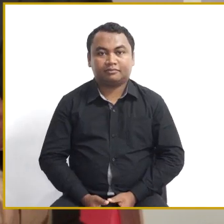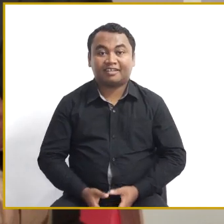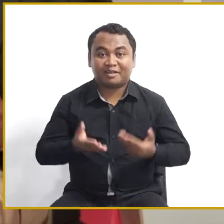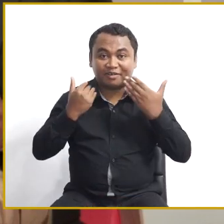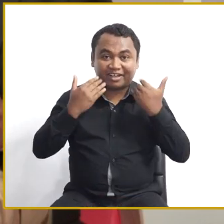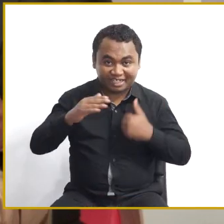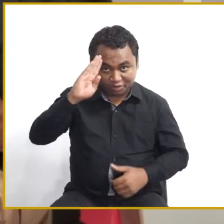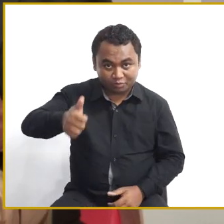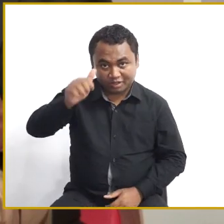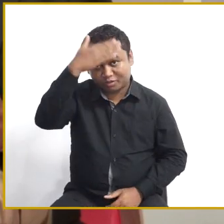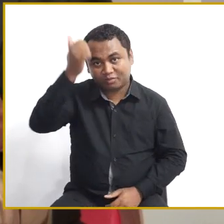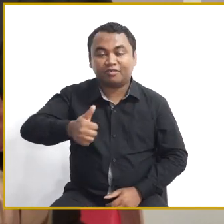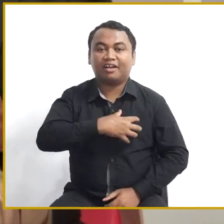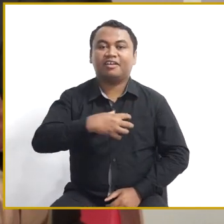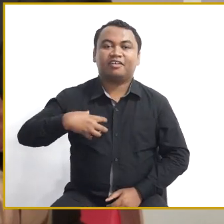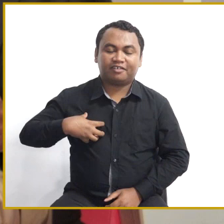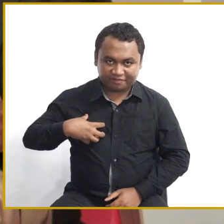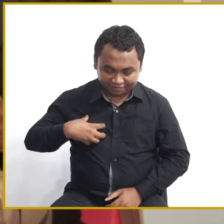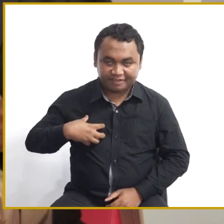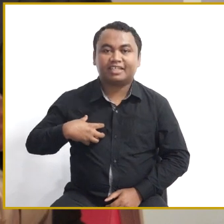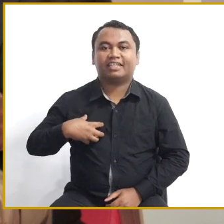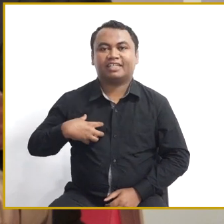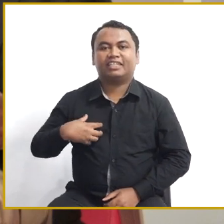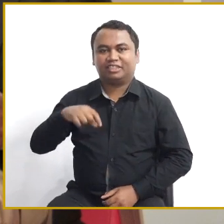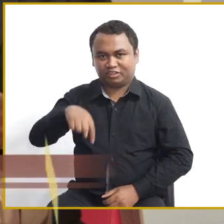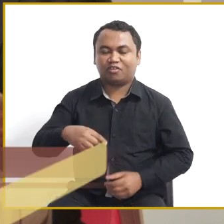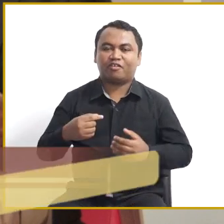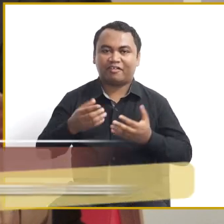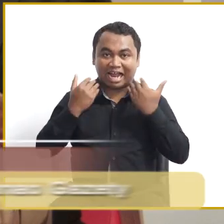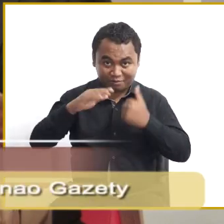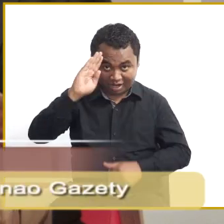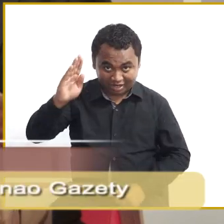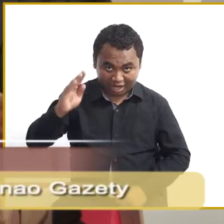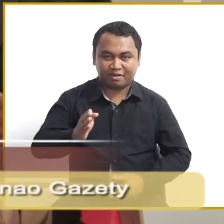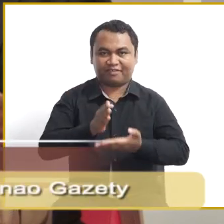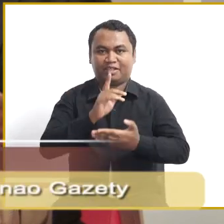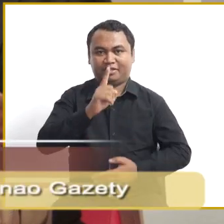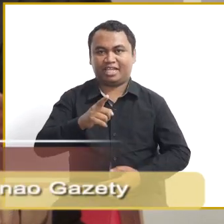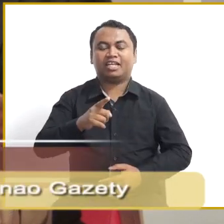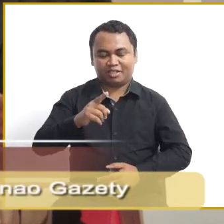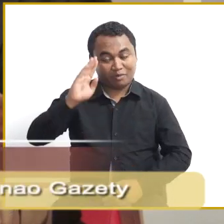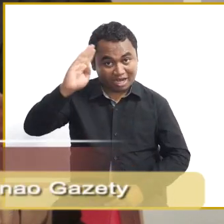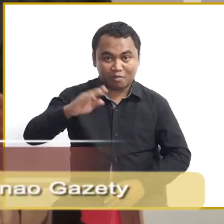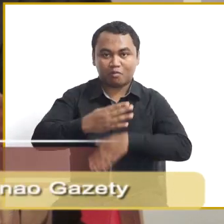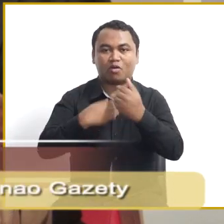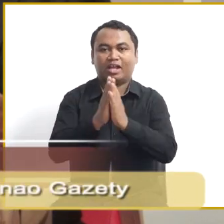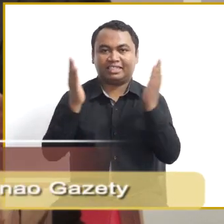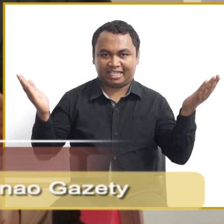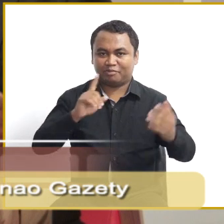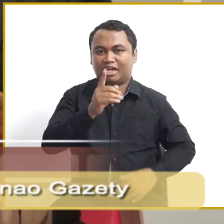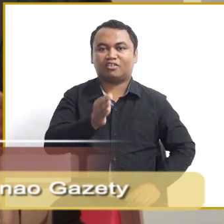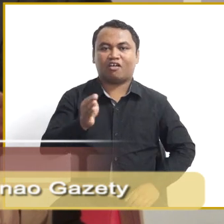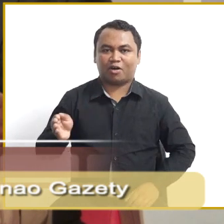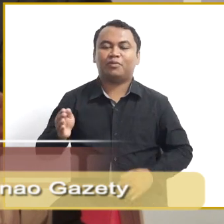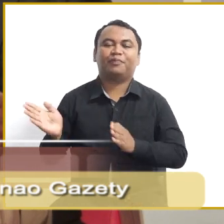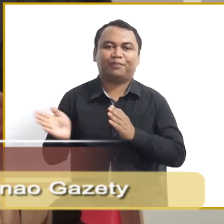Ampifaliana tompoko lahy sy tompoko vavy no hanantirana ny Araba efa nentin'ny namana mpanao gazety tao anatin'ny fampahalalam-baovao teo.